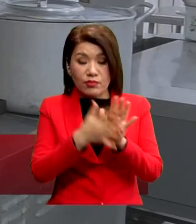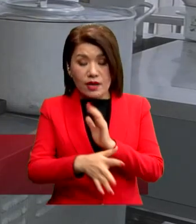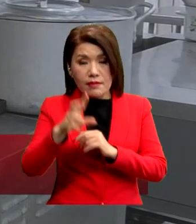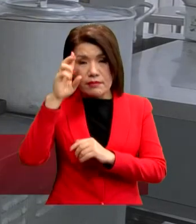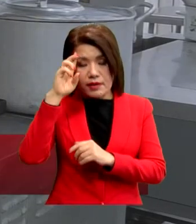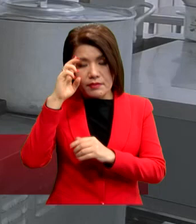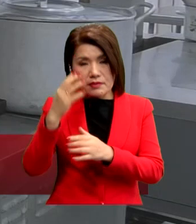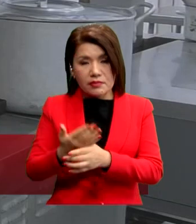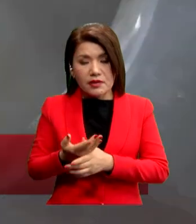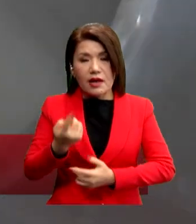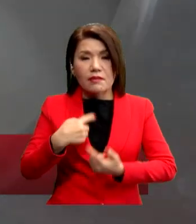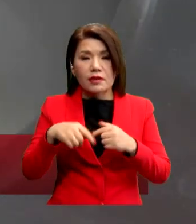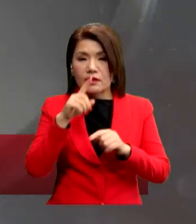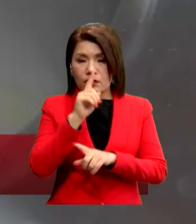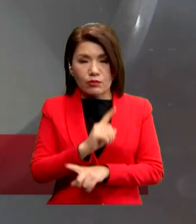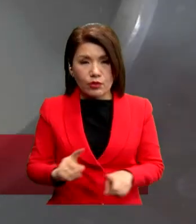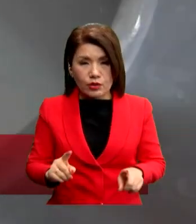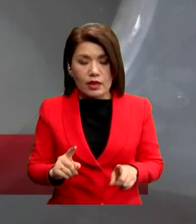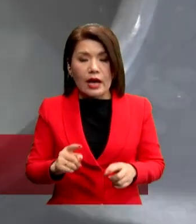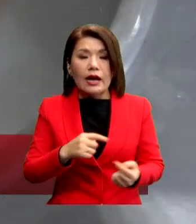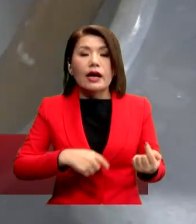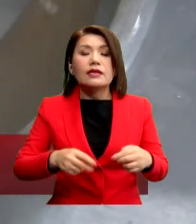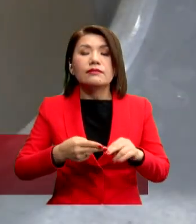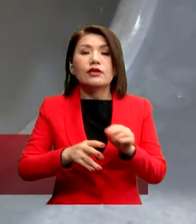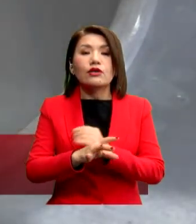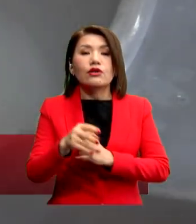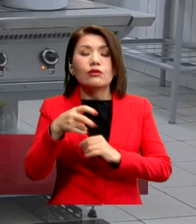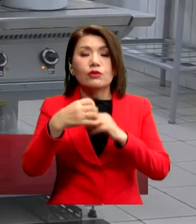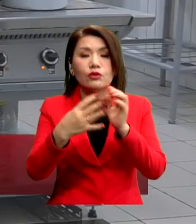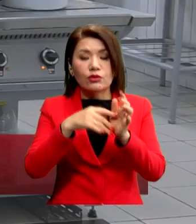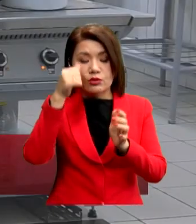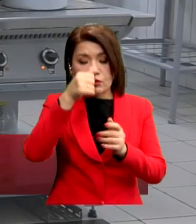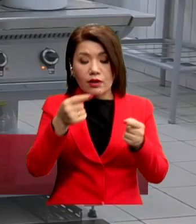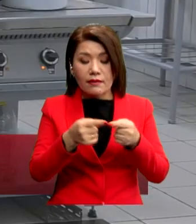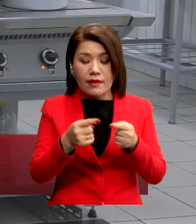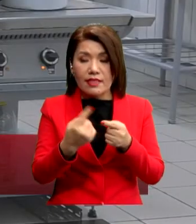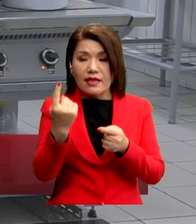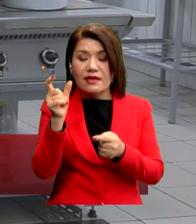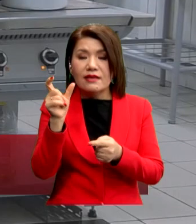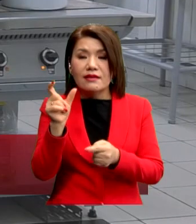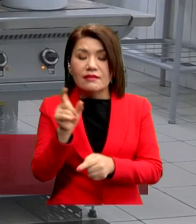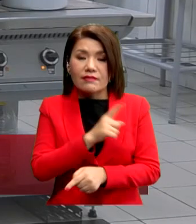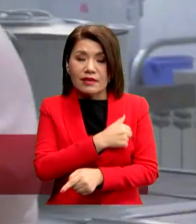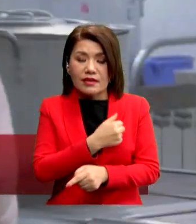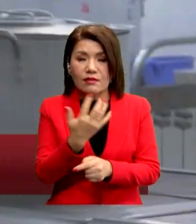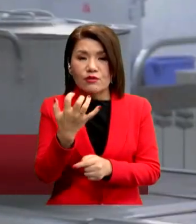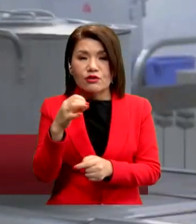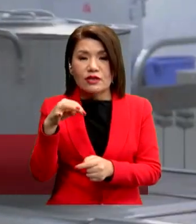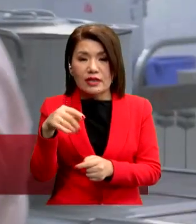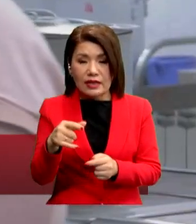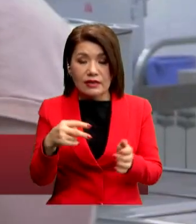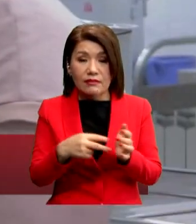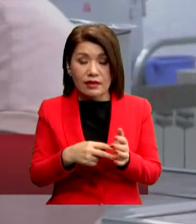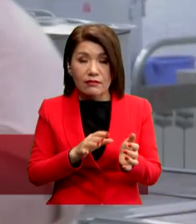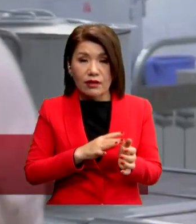мемлекет тарапынан қайтарылмайды. Кәсіпкер 2019 жылы асханаларды жалға алған кезде бір науқастың тамағы 500 теңгемен белгіленген.